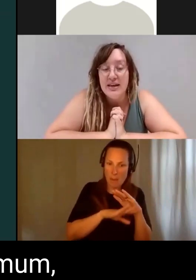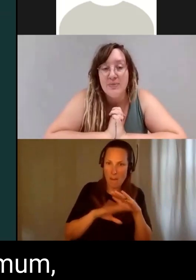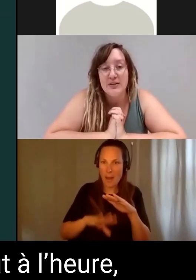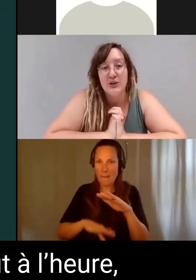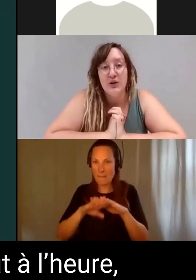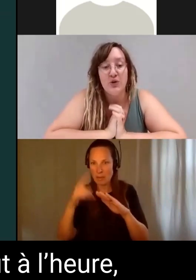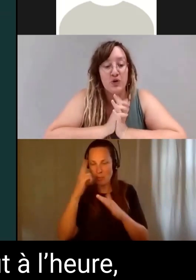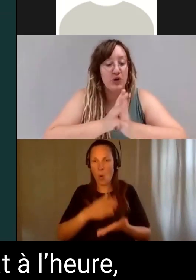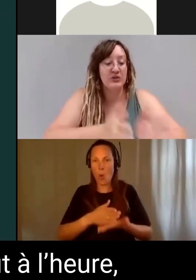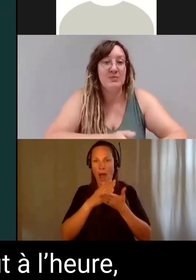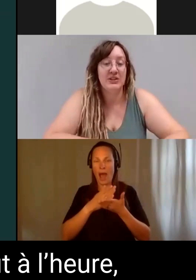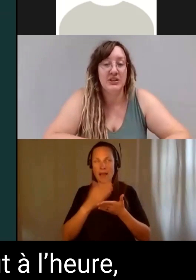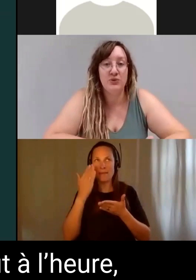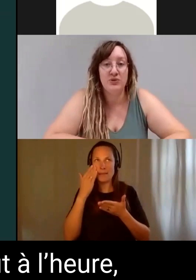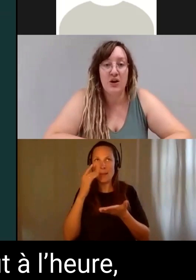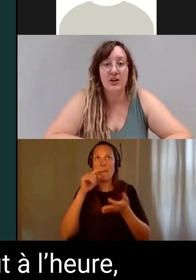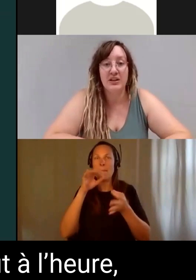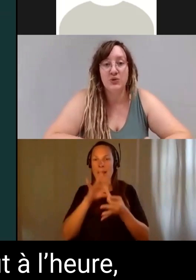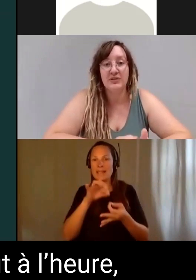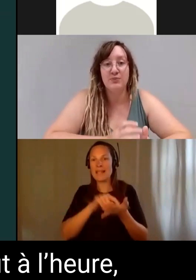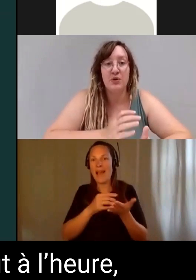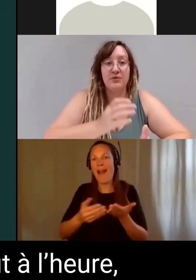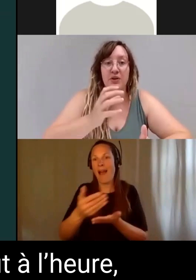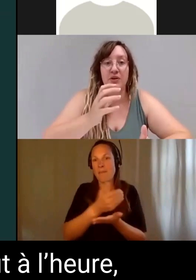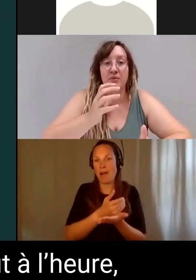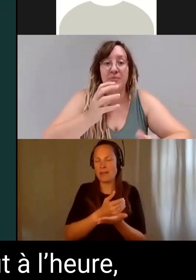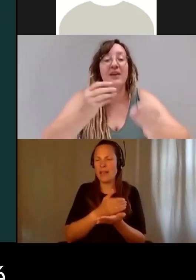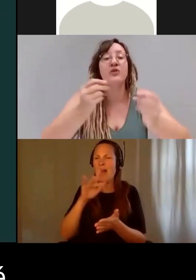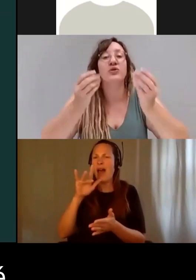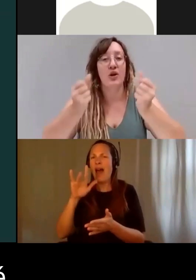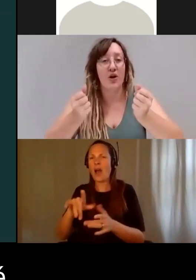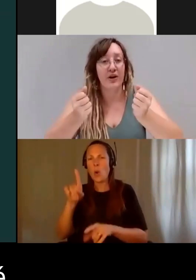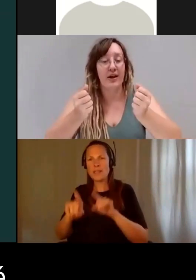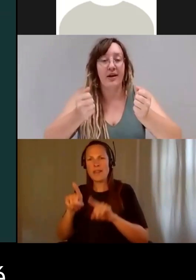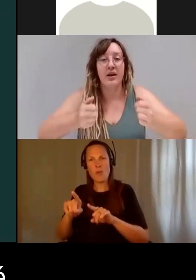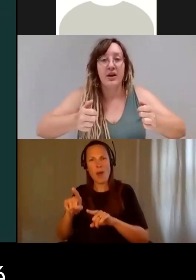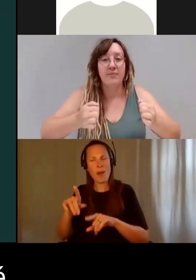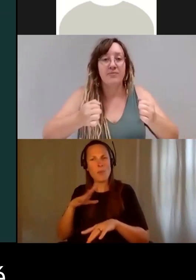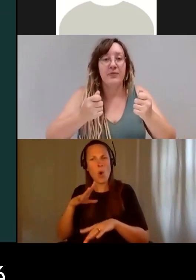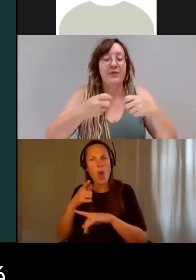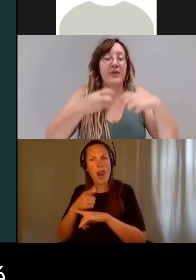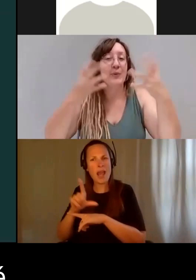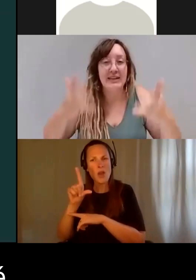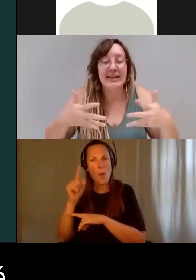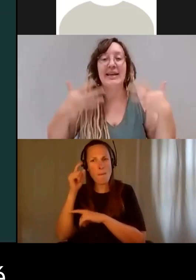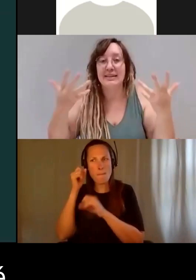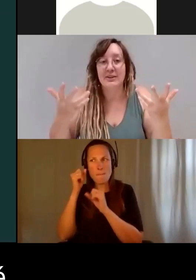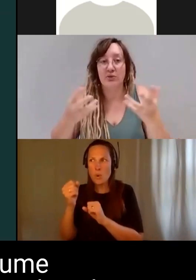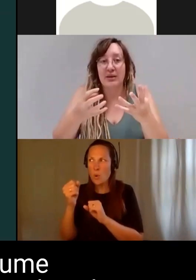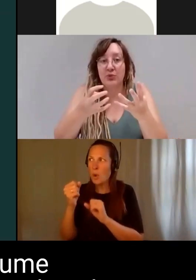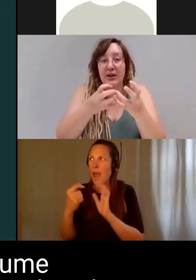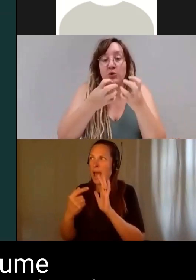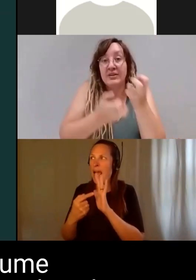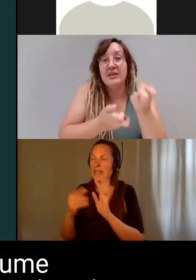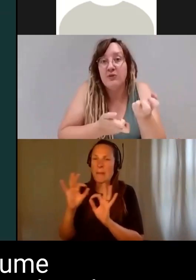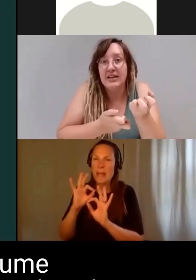récolter. Parce que, comme je l'ai mentionné tout à l'heure, il y a des choses qui peuvent perdre de leur fermeté, qualité. Donc,